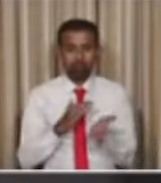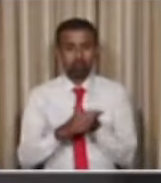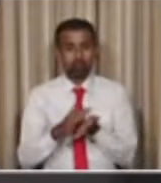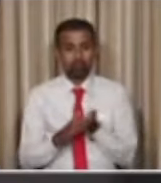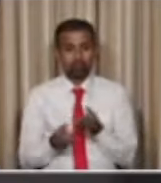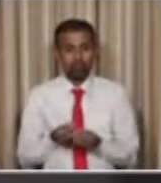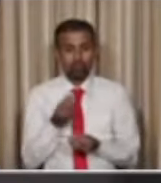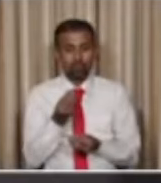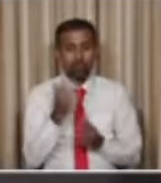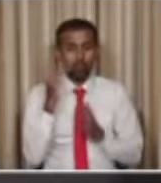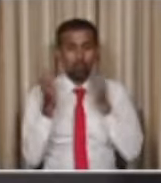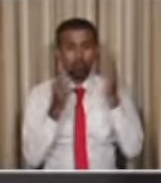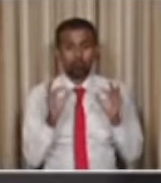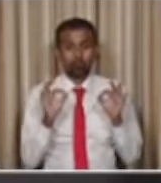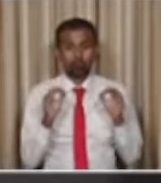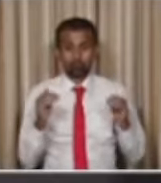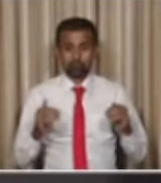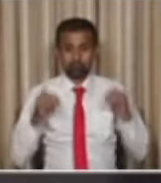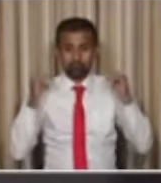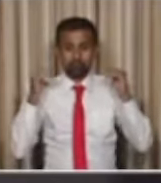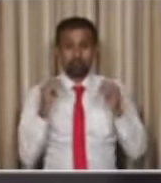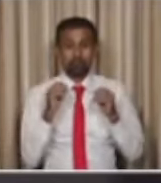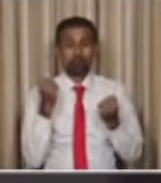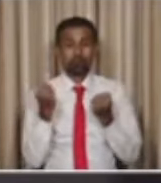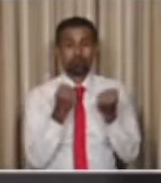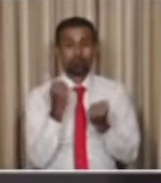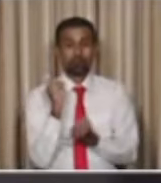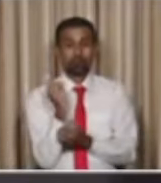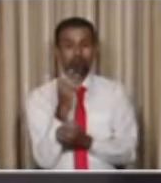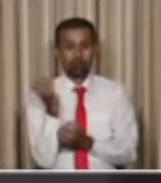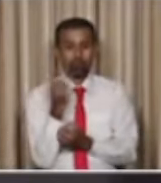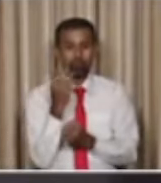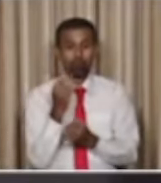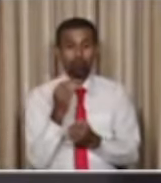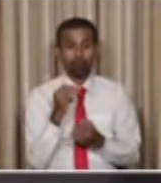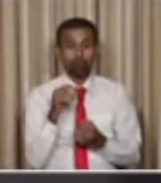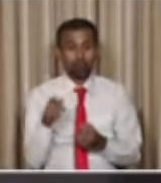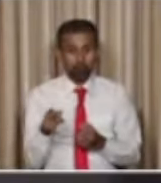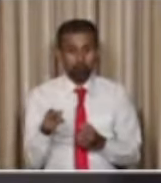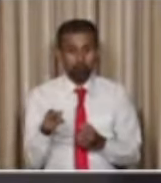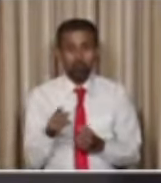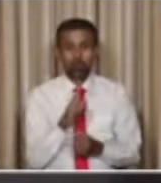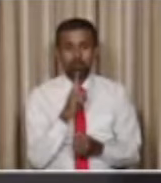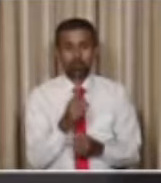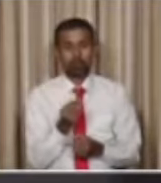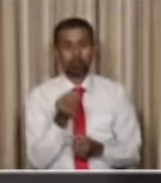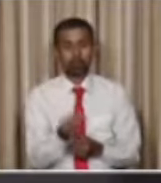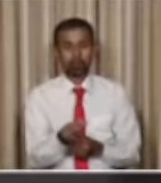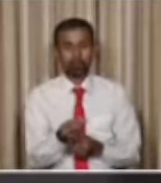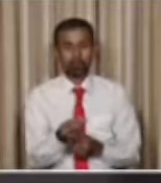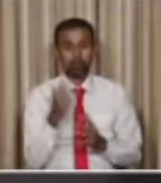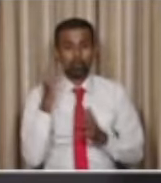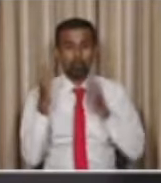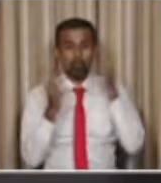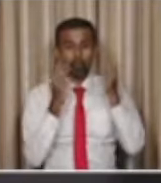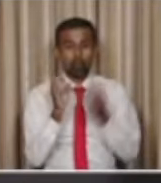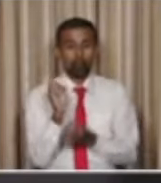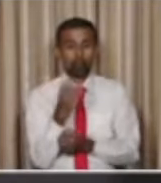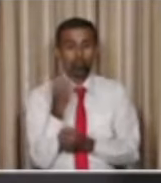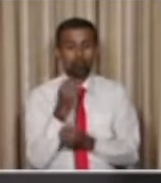සපයන ලෝ වඩාත් උසස් ගිලන් රථ සේවාවක් ලෙස සුවසැරිය හඳුන්වා දිය හැකි බවයි. ලොව ගිලන්